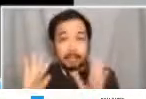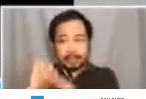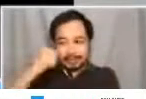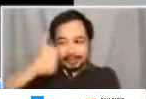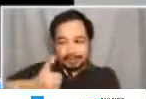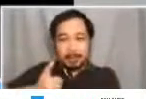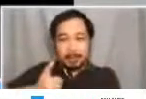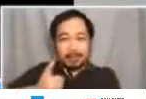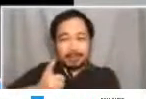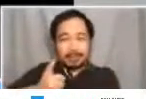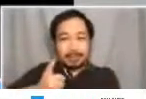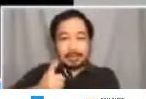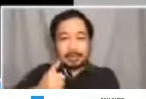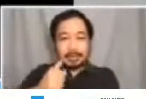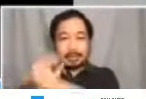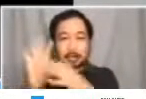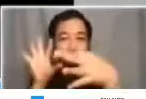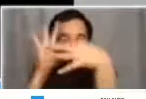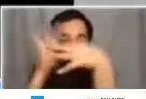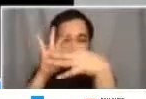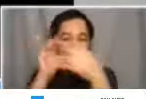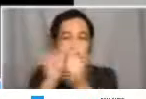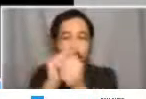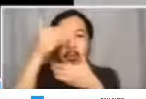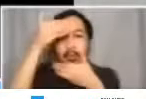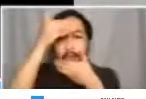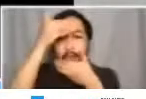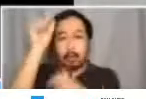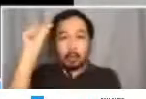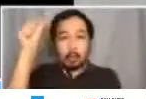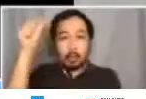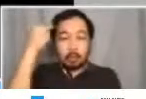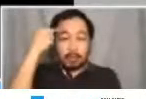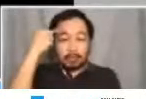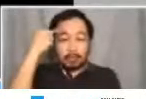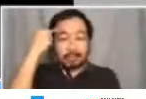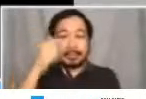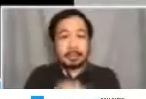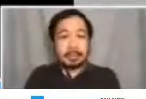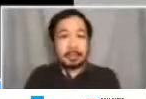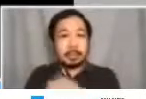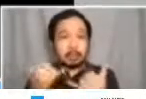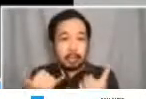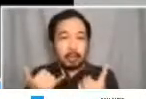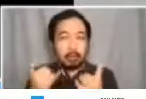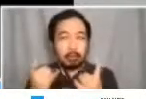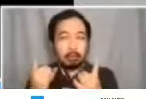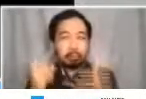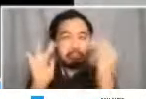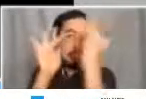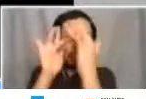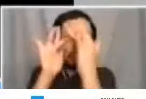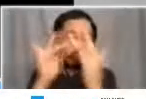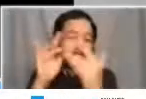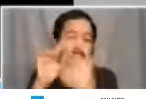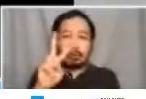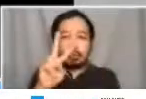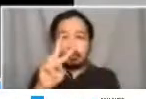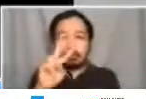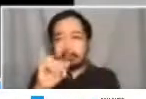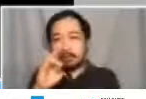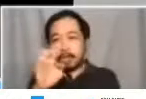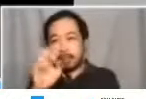sila, maliit lang ang kanilang number compared to the total Filipino population